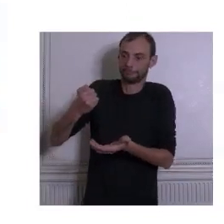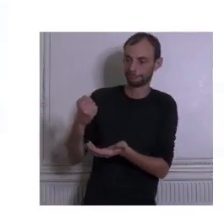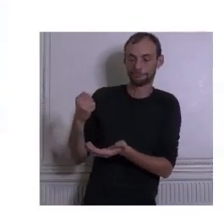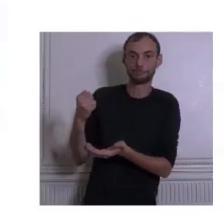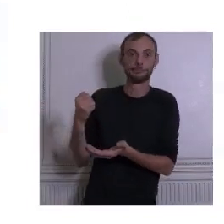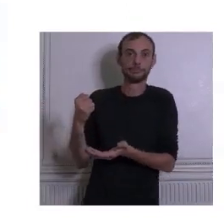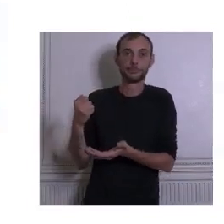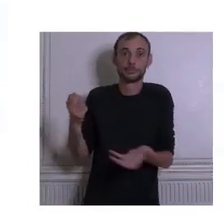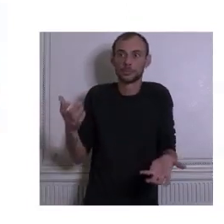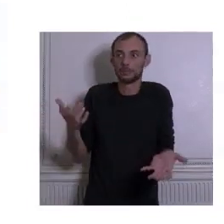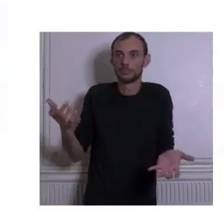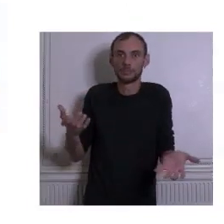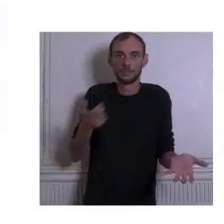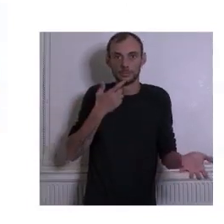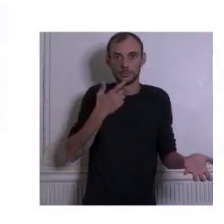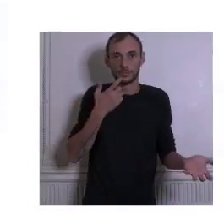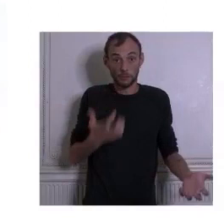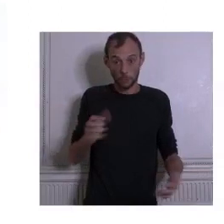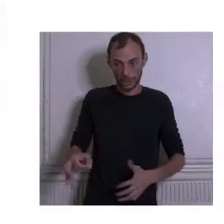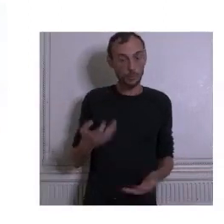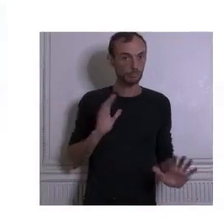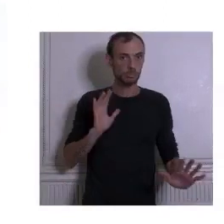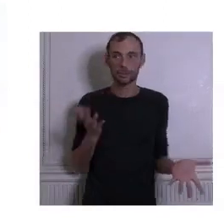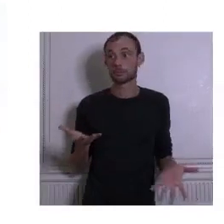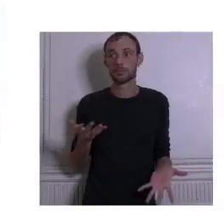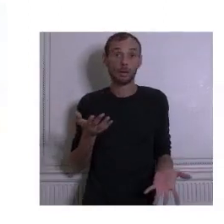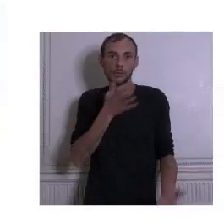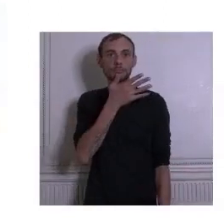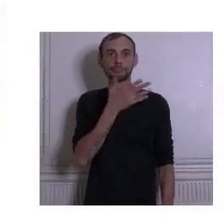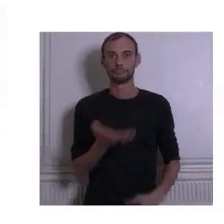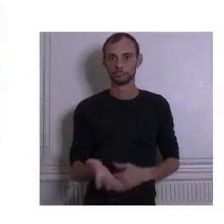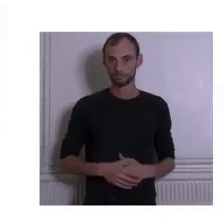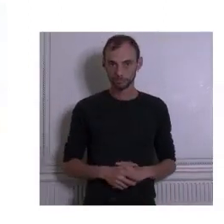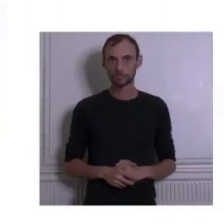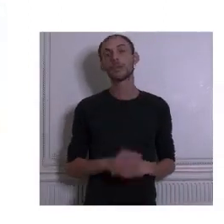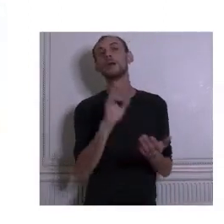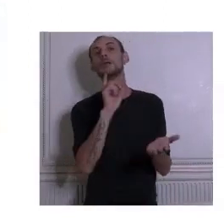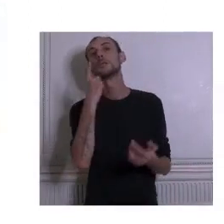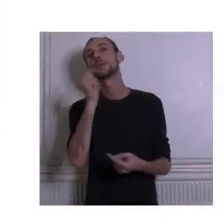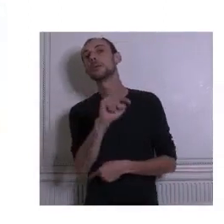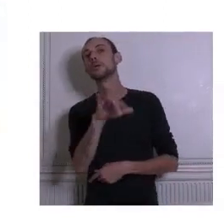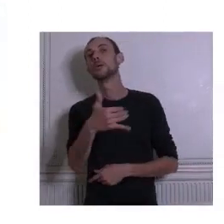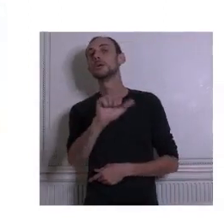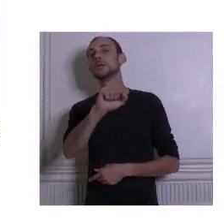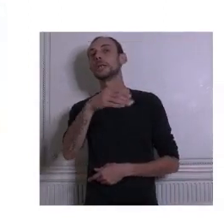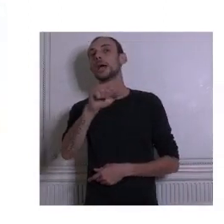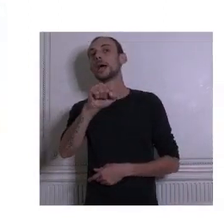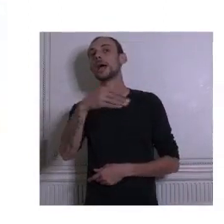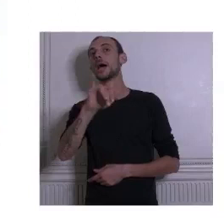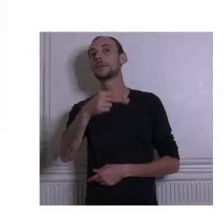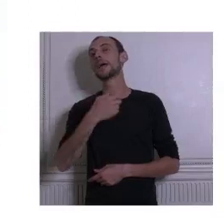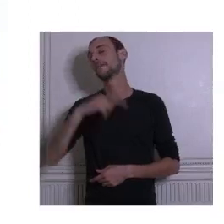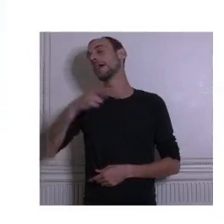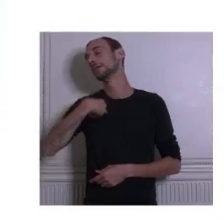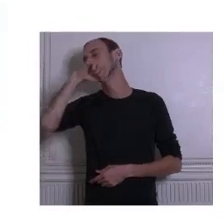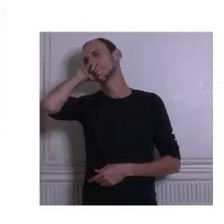Hein. Ça a été demandé par mon prédécesseur. Pourquoi ? Parce que les chaudières de Thouars sont à, encore une fois, quelques